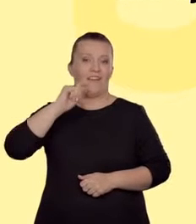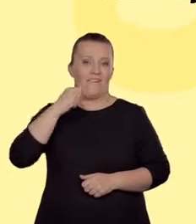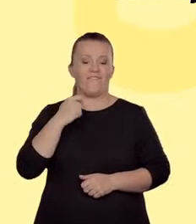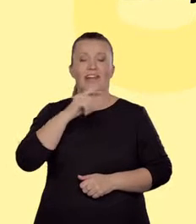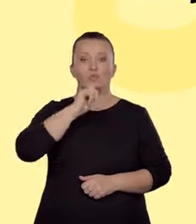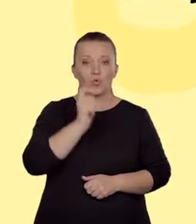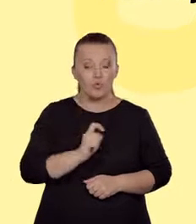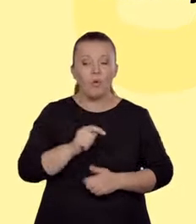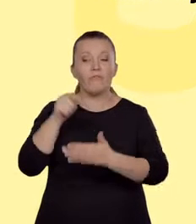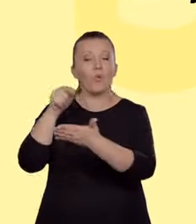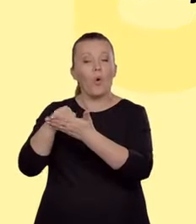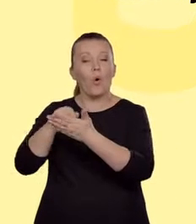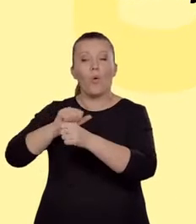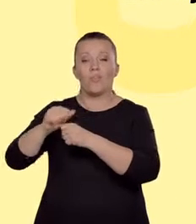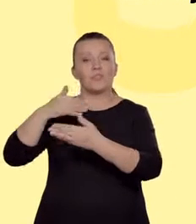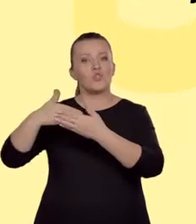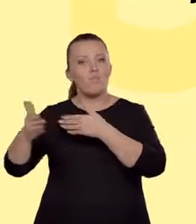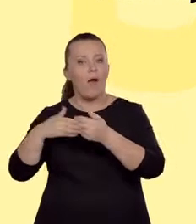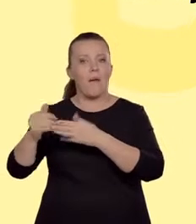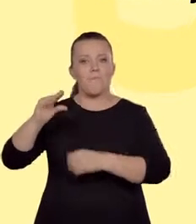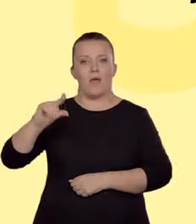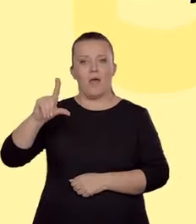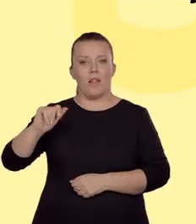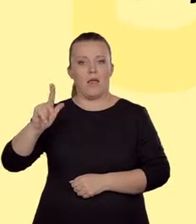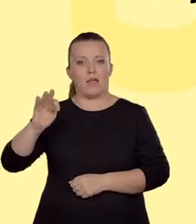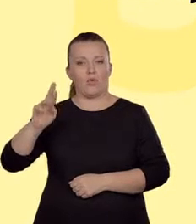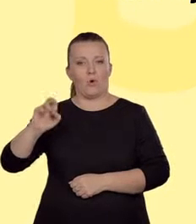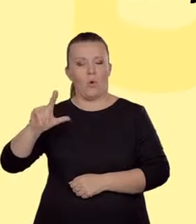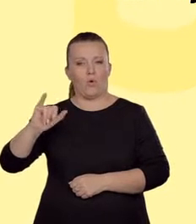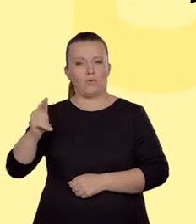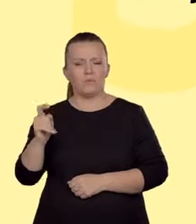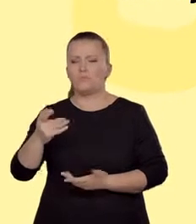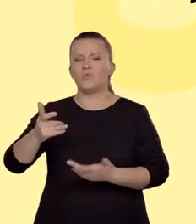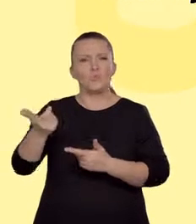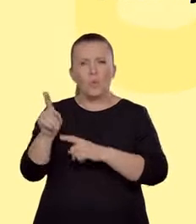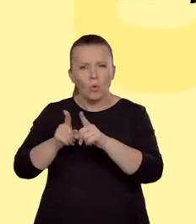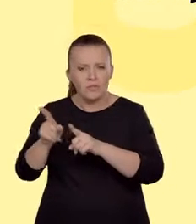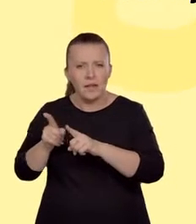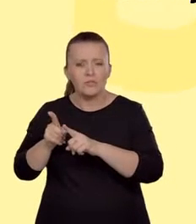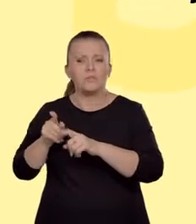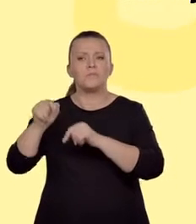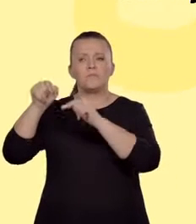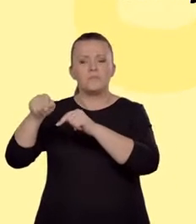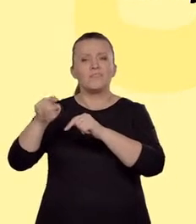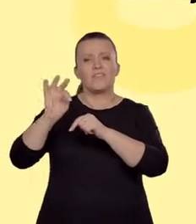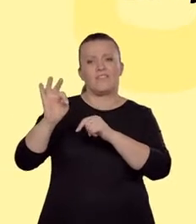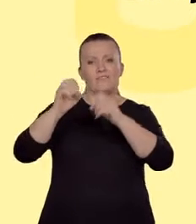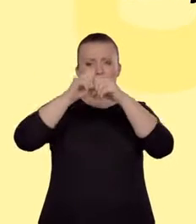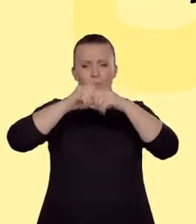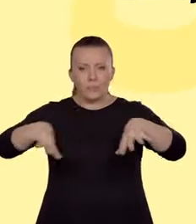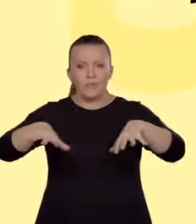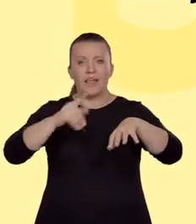w roztworze wodnym jest słabym elektrolitem. Oznacza to, że w roztworze dysocjacja tego kwasu opisana jest